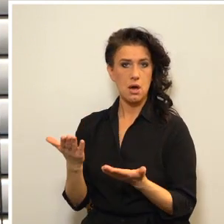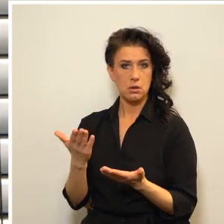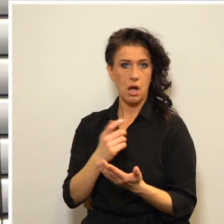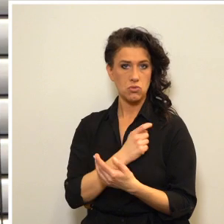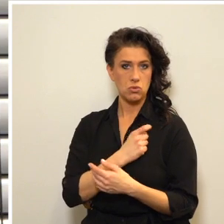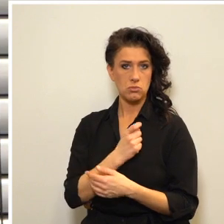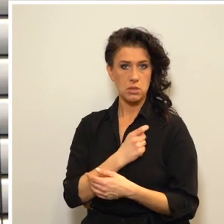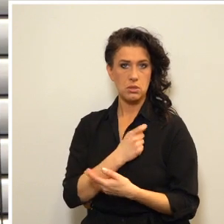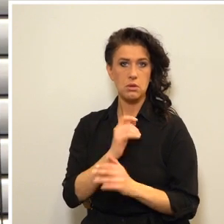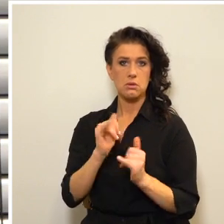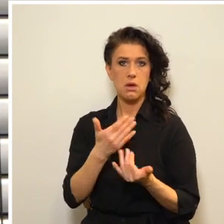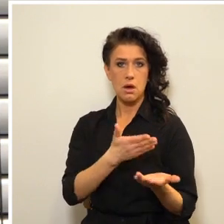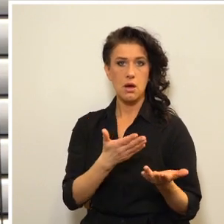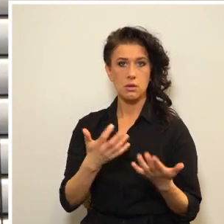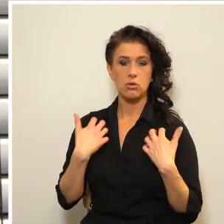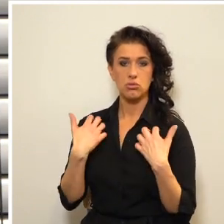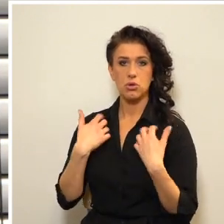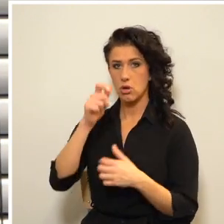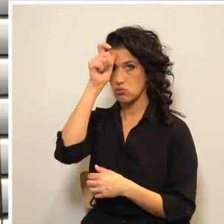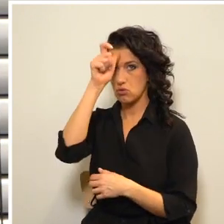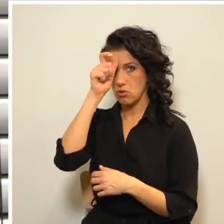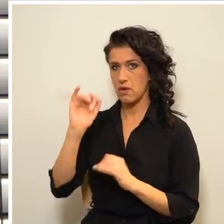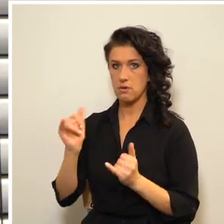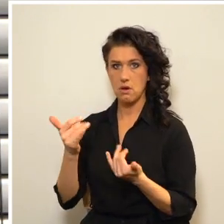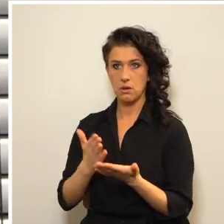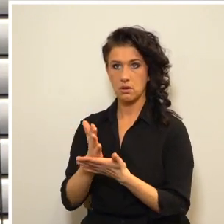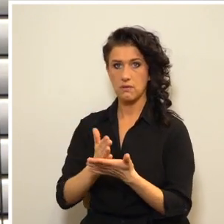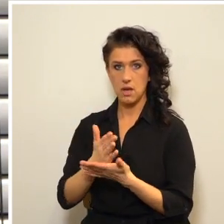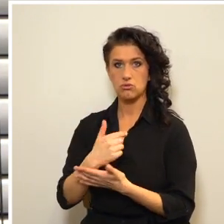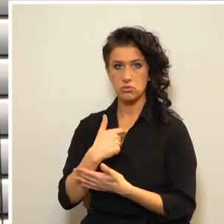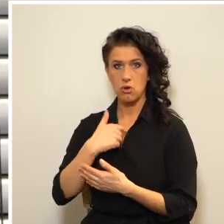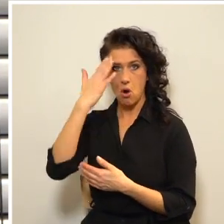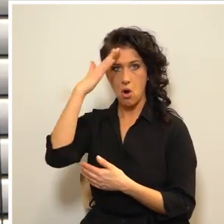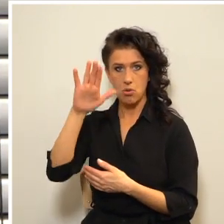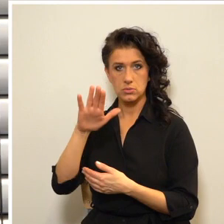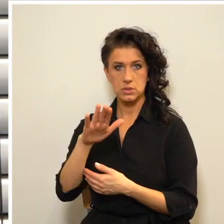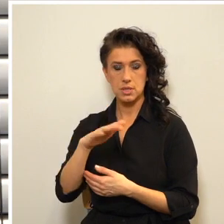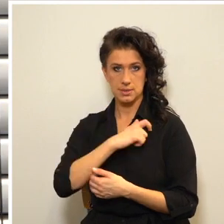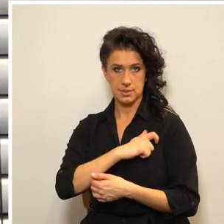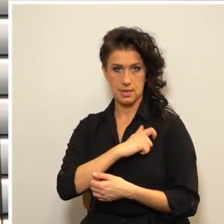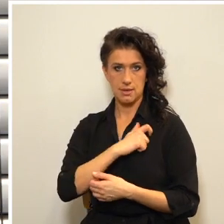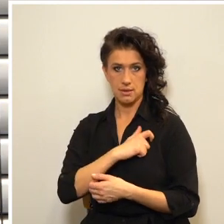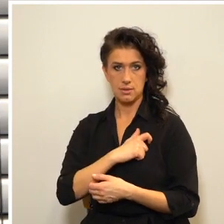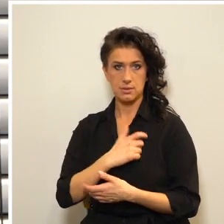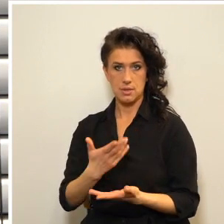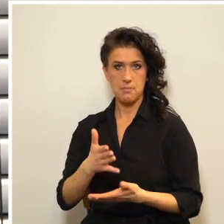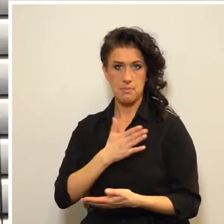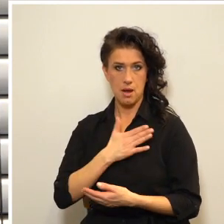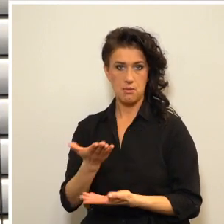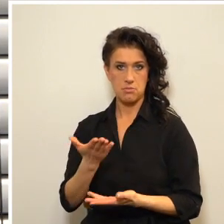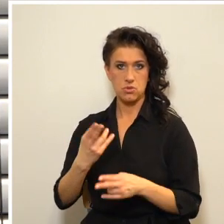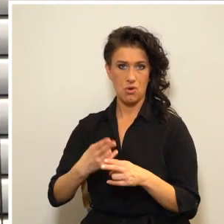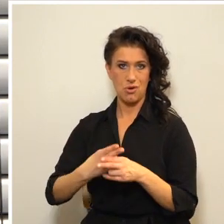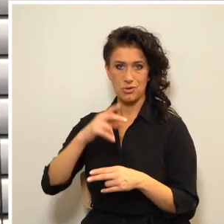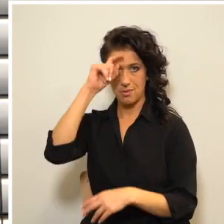też podnoszona taki problem jak możesz żyć człowiek który cały czas zwierzę to do serca zbijaka możesz czymś takim że to można się rozchorować